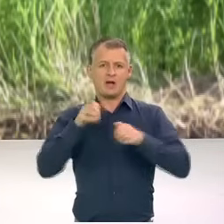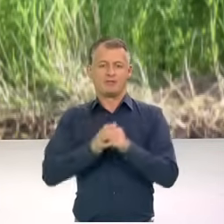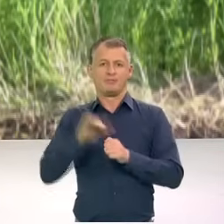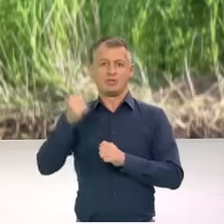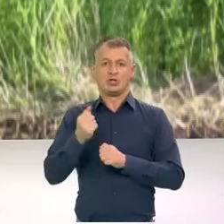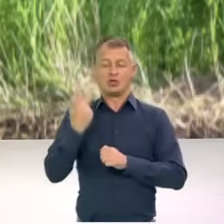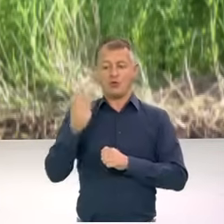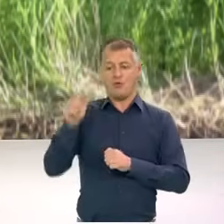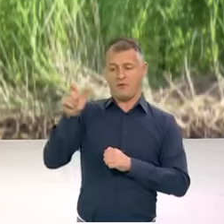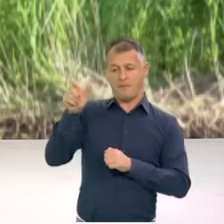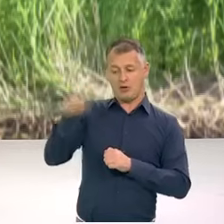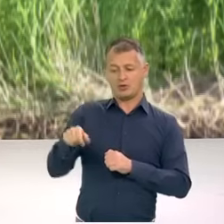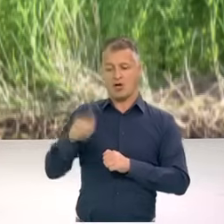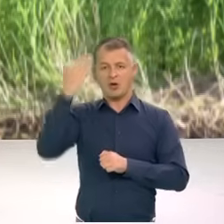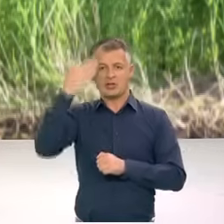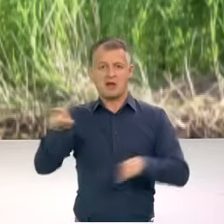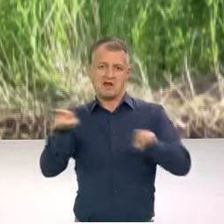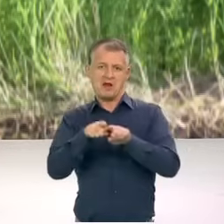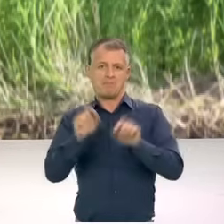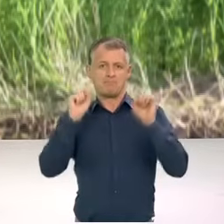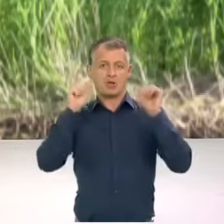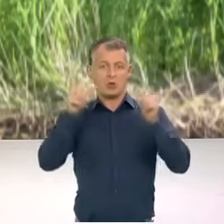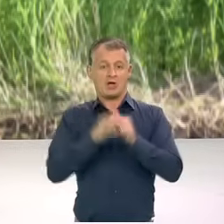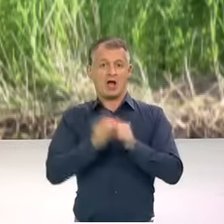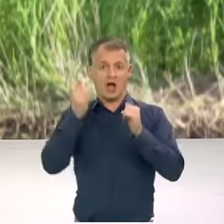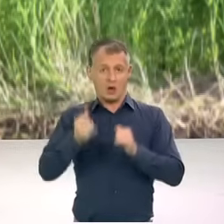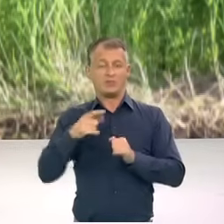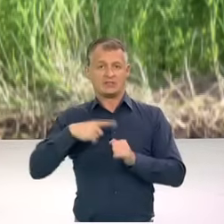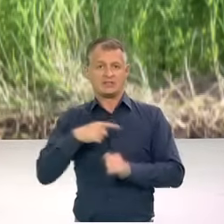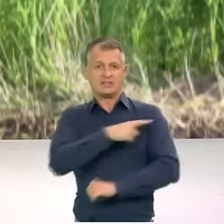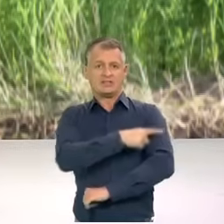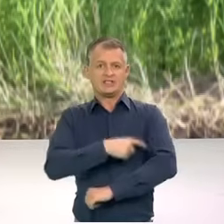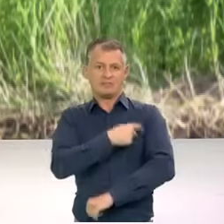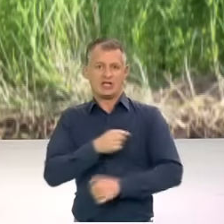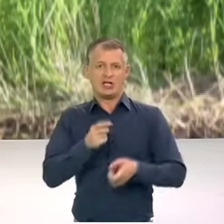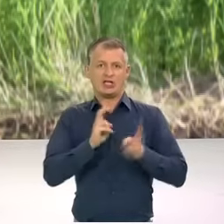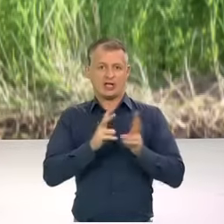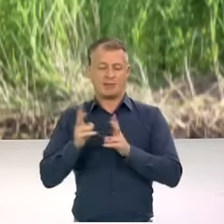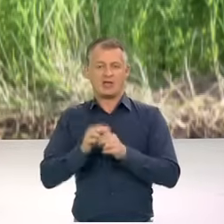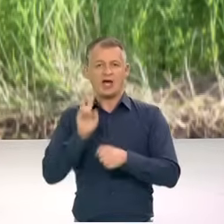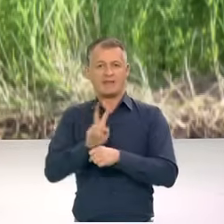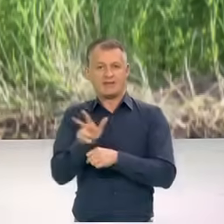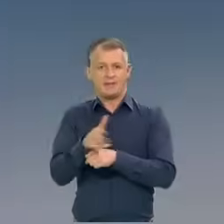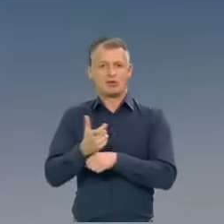victime au scăpat ca prin minune și sunt acum internate în spital atenție urmează informații cu un puternic impact